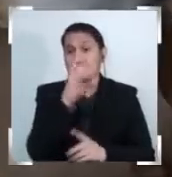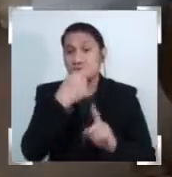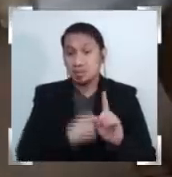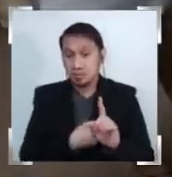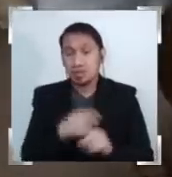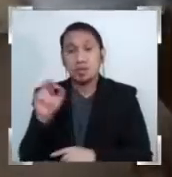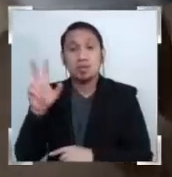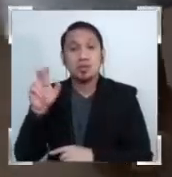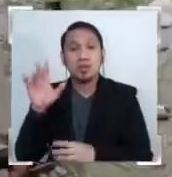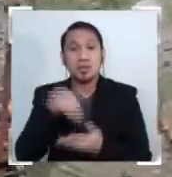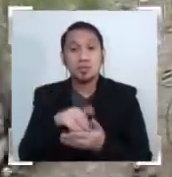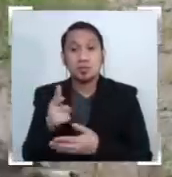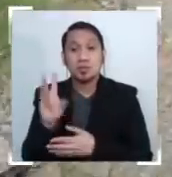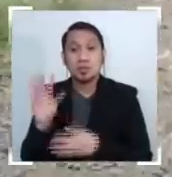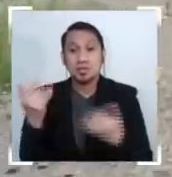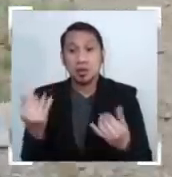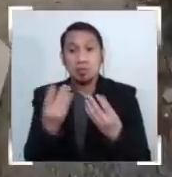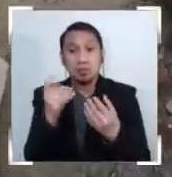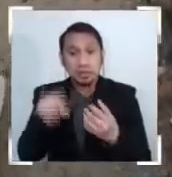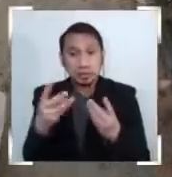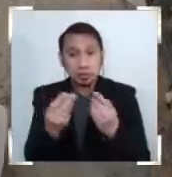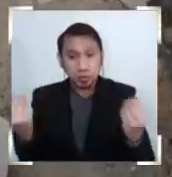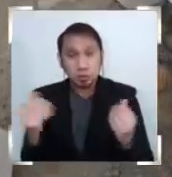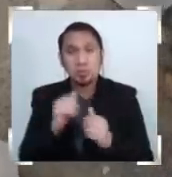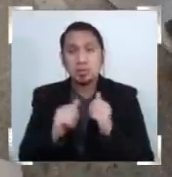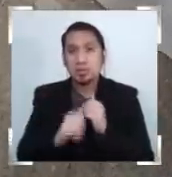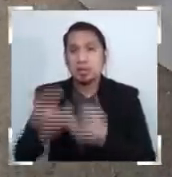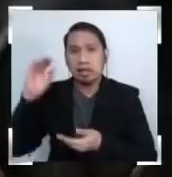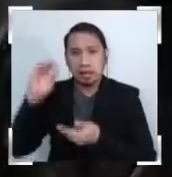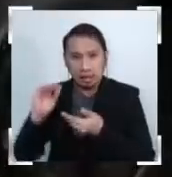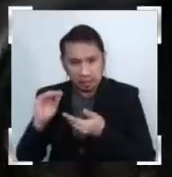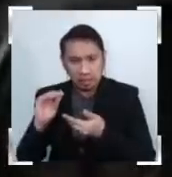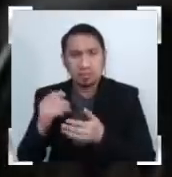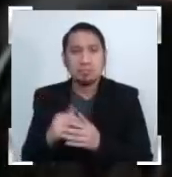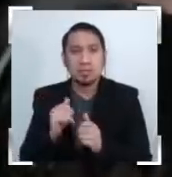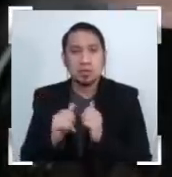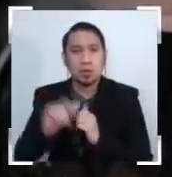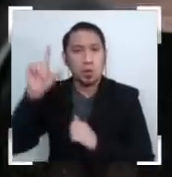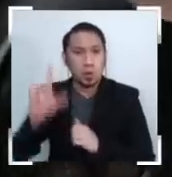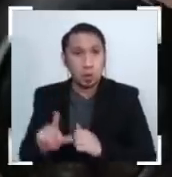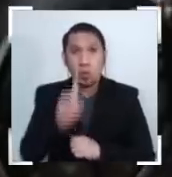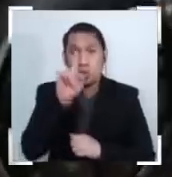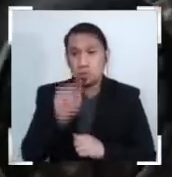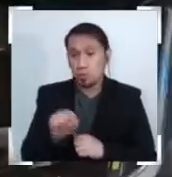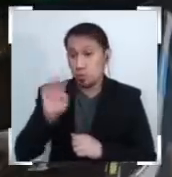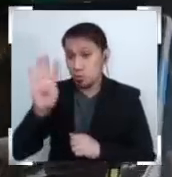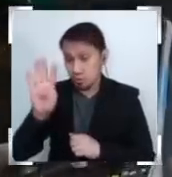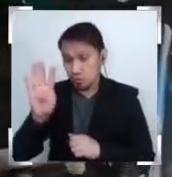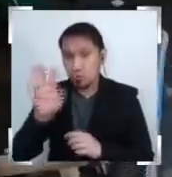na bilang ng mga pinapagaling pa, pinakamababa naman mula noong July 2020. Habang 1.4% the positivity